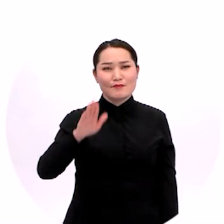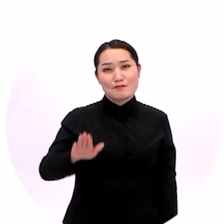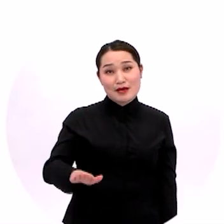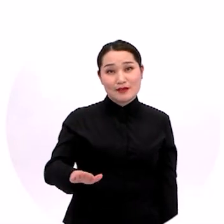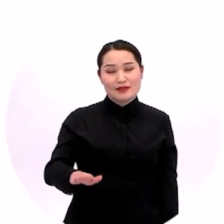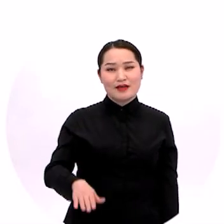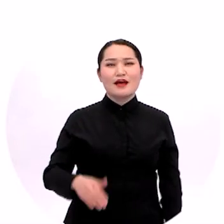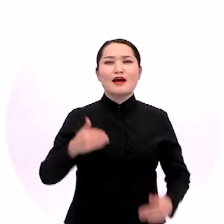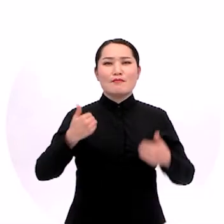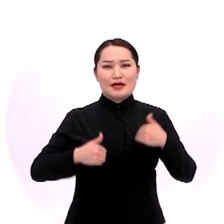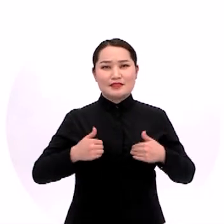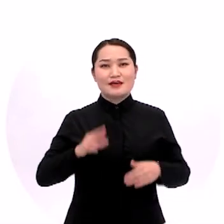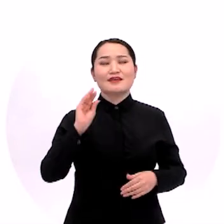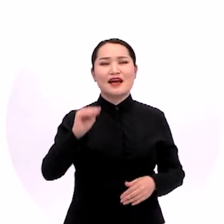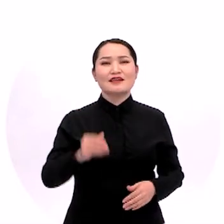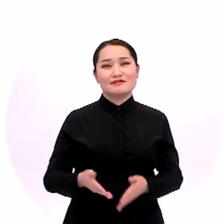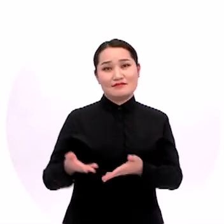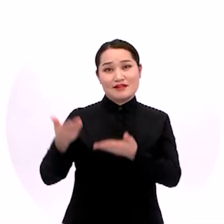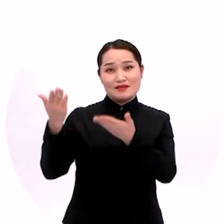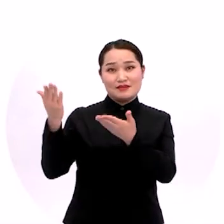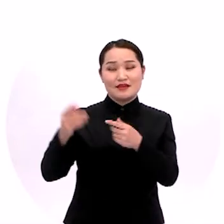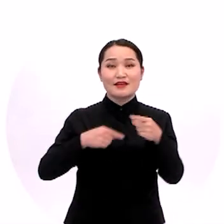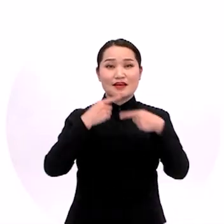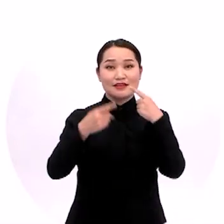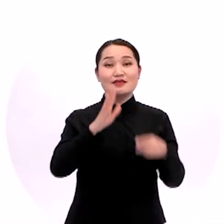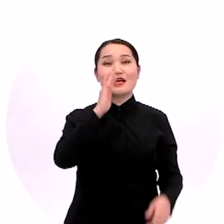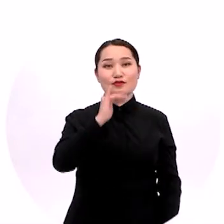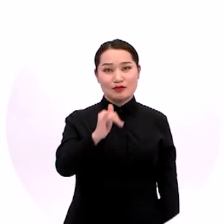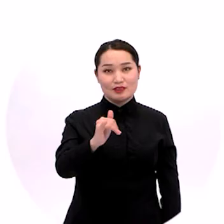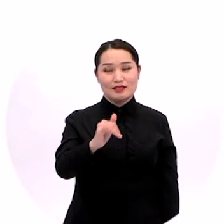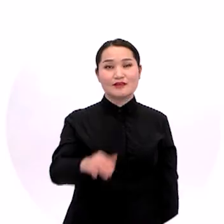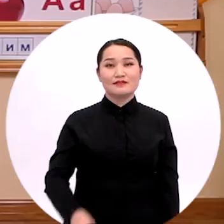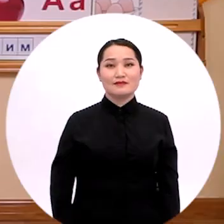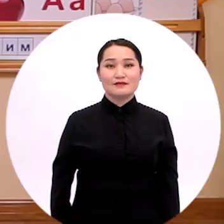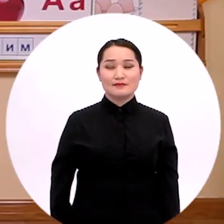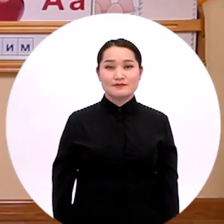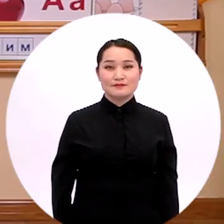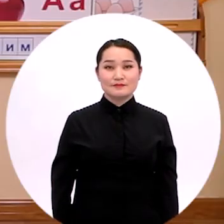байхдаа багшаа хэрхэн дээдэлдэг байсныг асууж ярилцаарай.